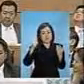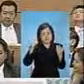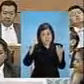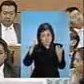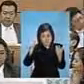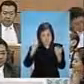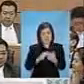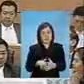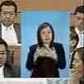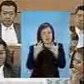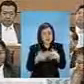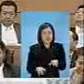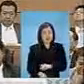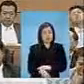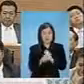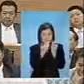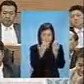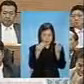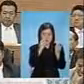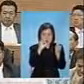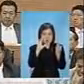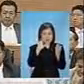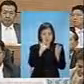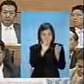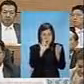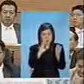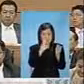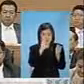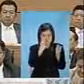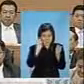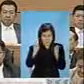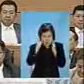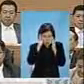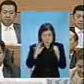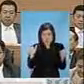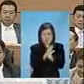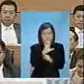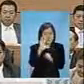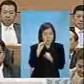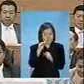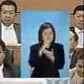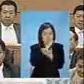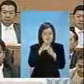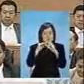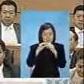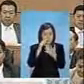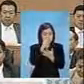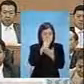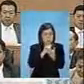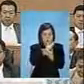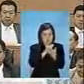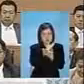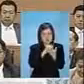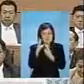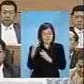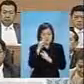ฉบับมี177ฉบับที่องค์ประชุมไม่ถึง125คนไม่ถึงกึ่งหนึ่งไม่ถือเป็นองค์ประชุม